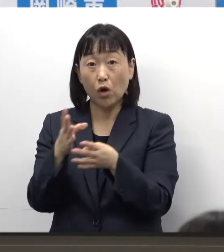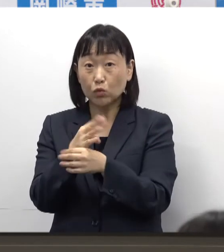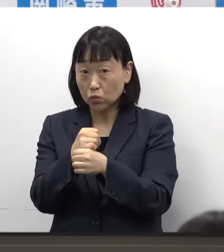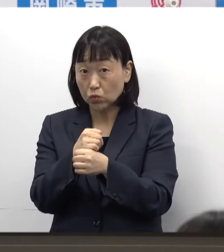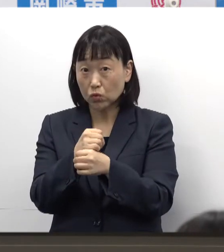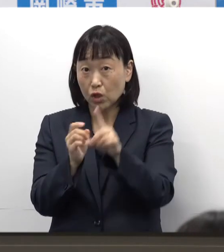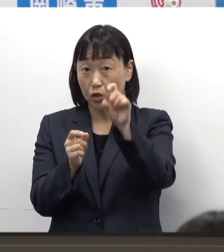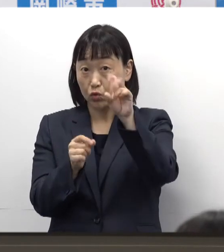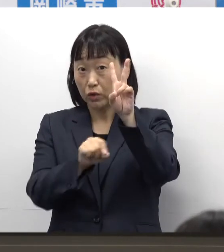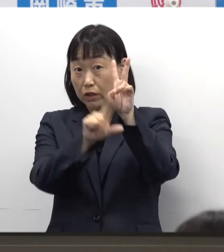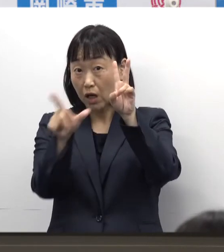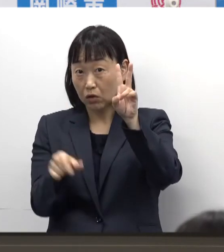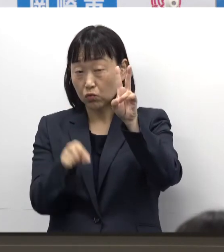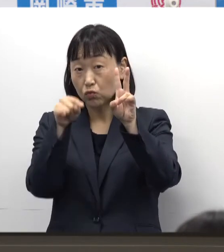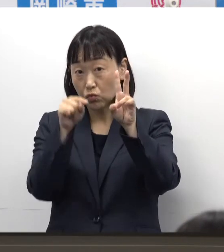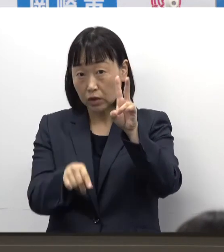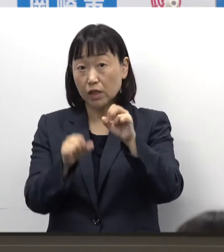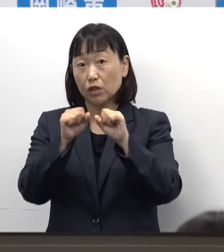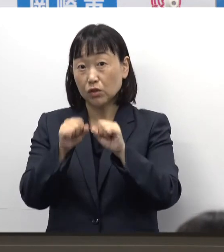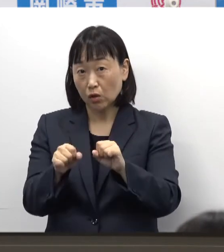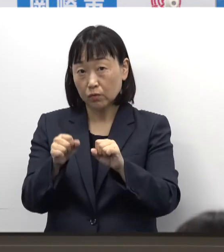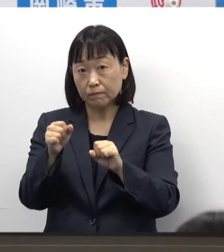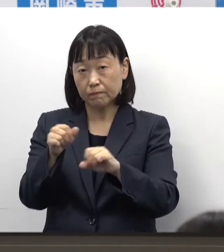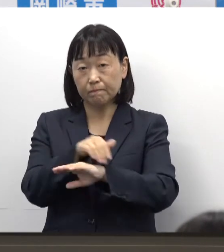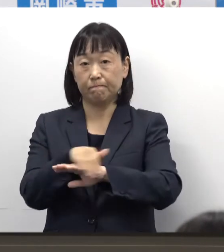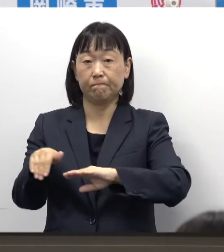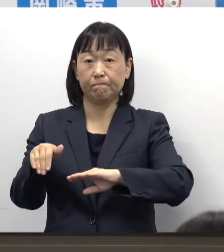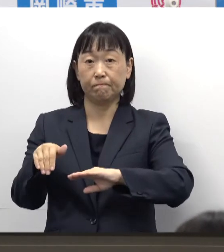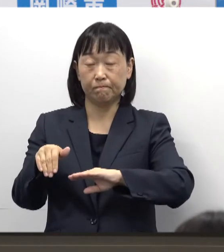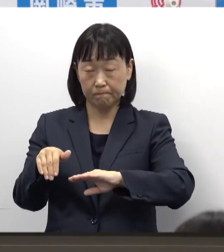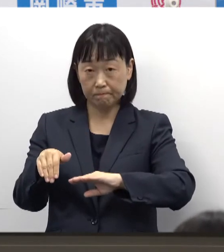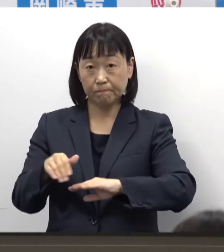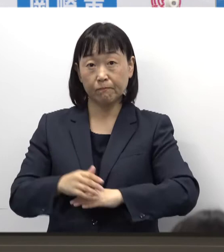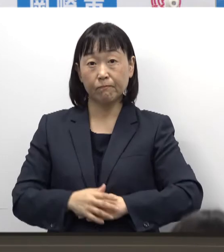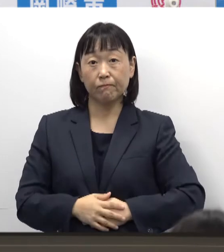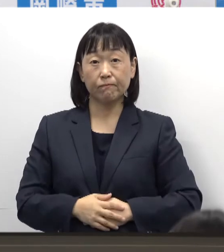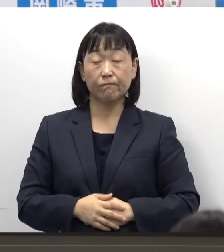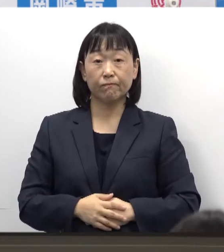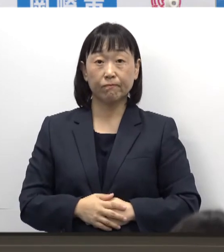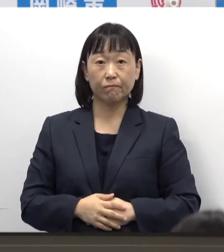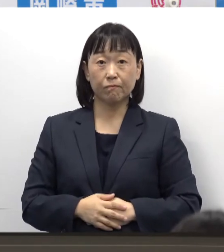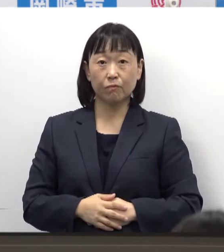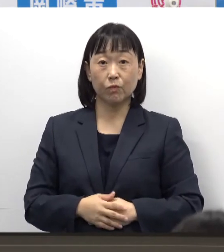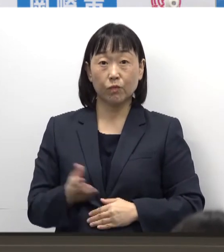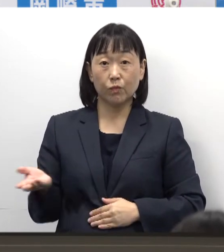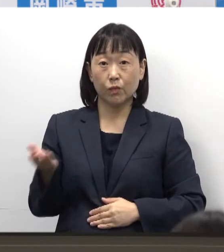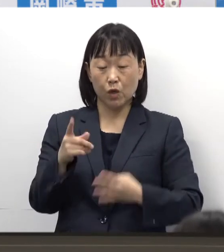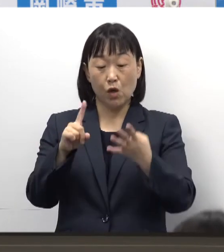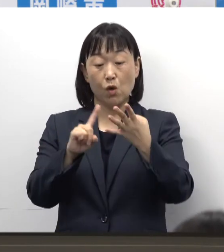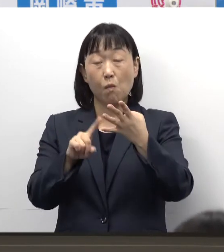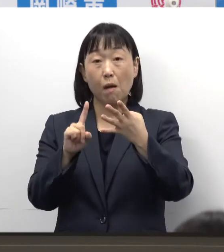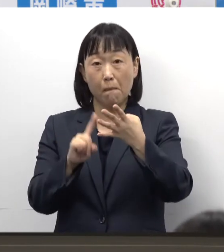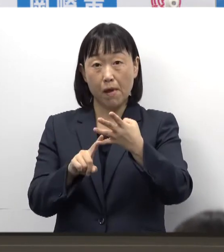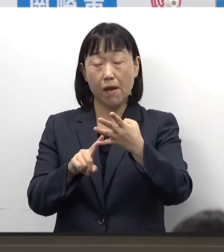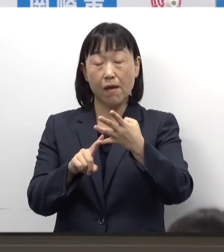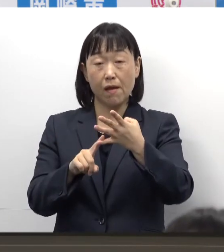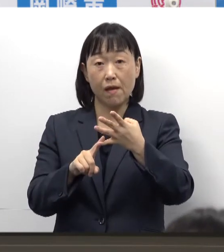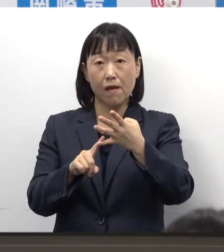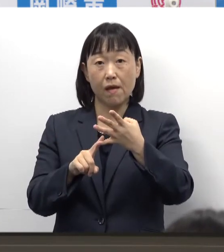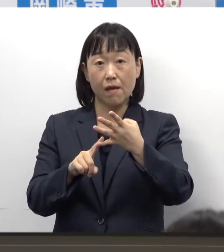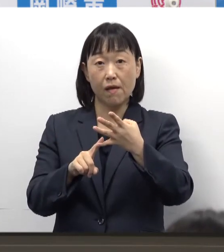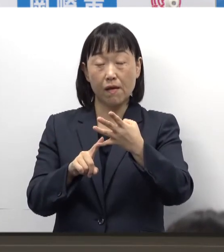ます12月に実施することを念頭に準備を進めでまいります次4番目の